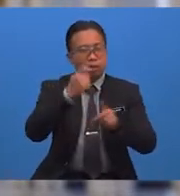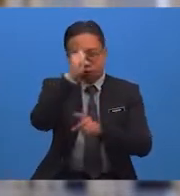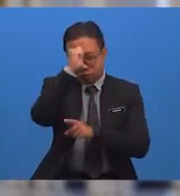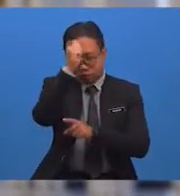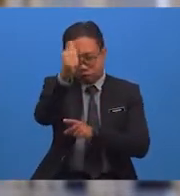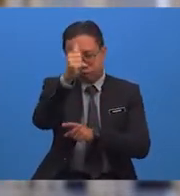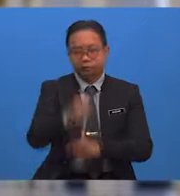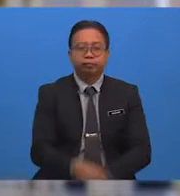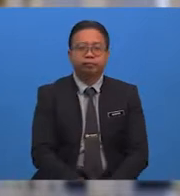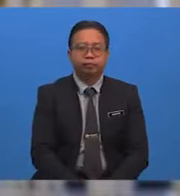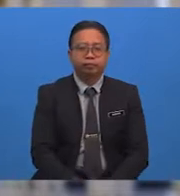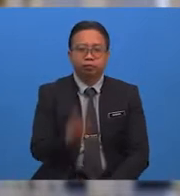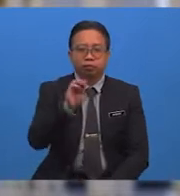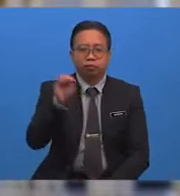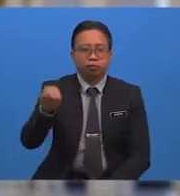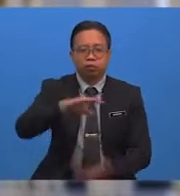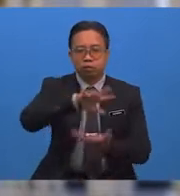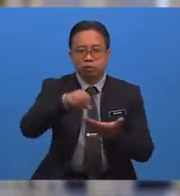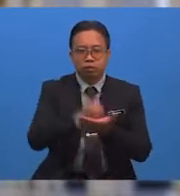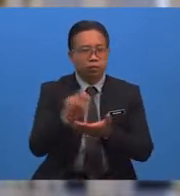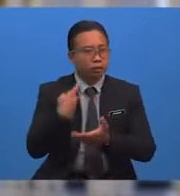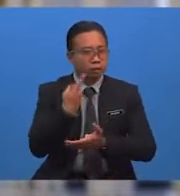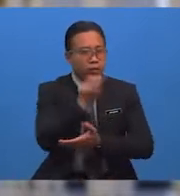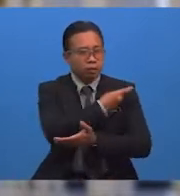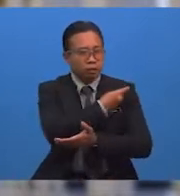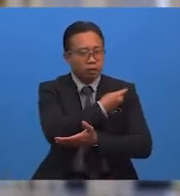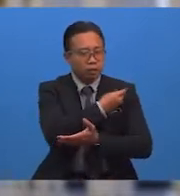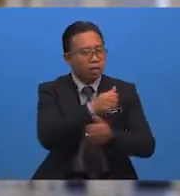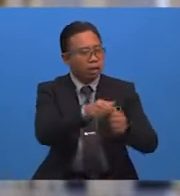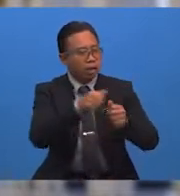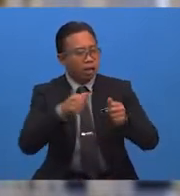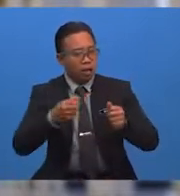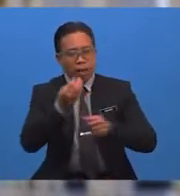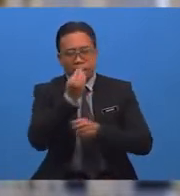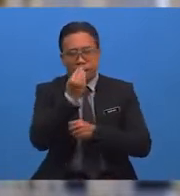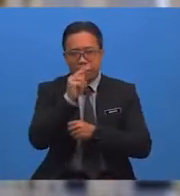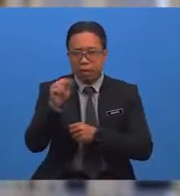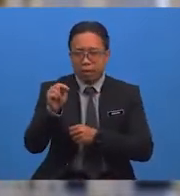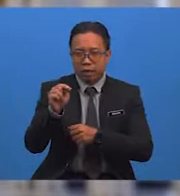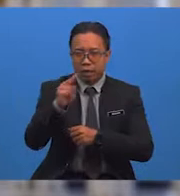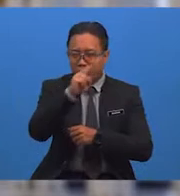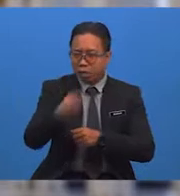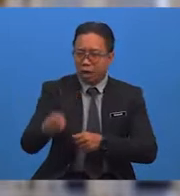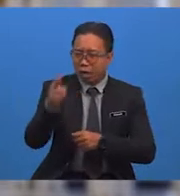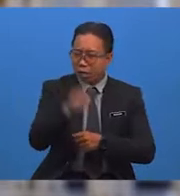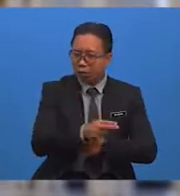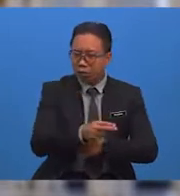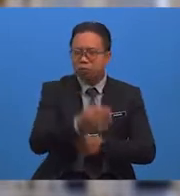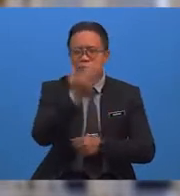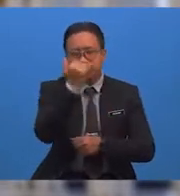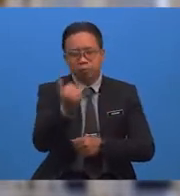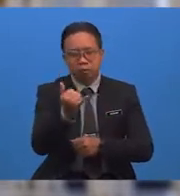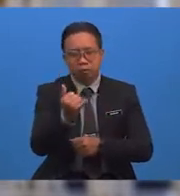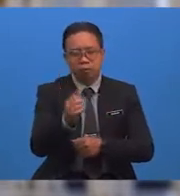Taala. Murid-murid sekalian, kita hendaklah menghindari makanan yang haram kerana amalan ini akan